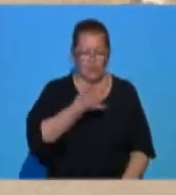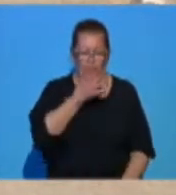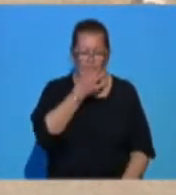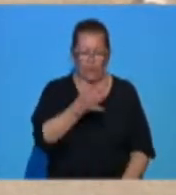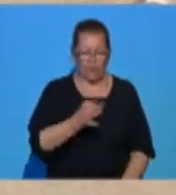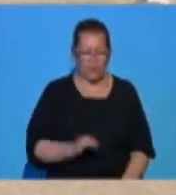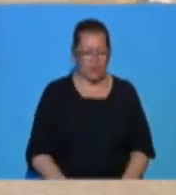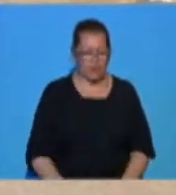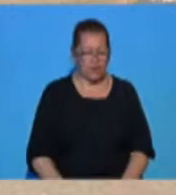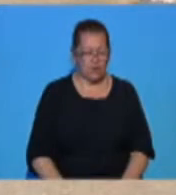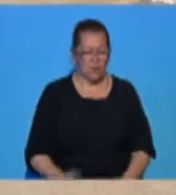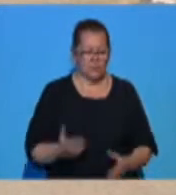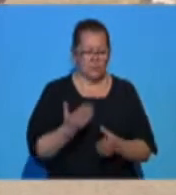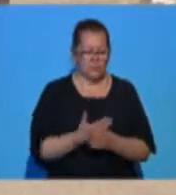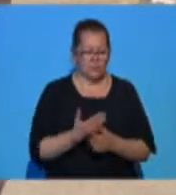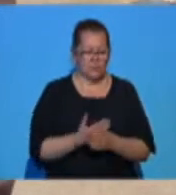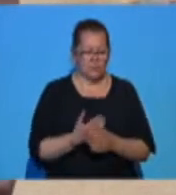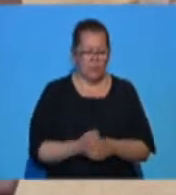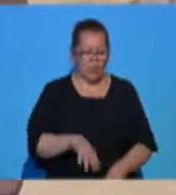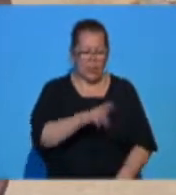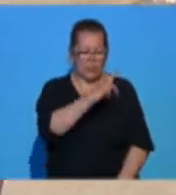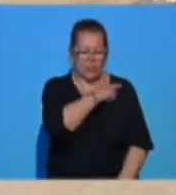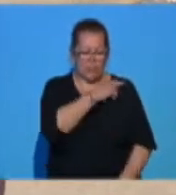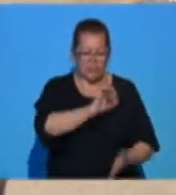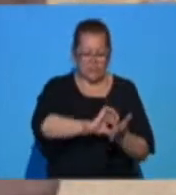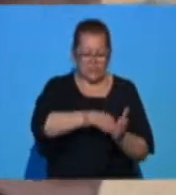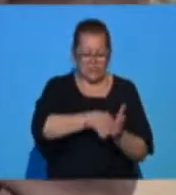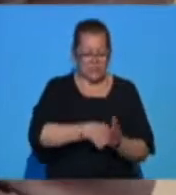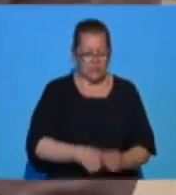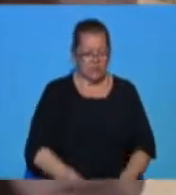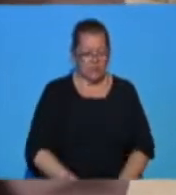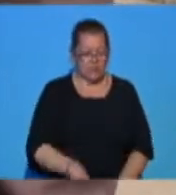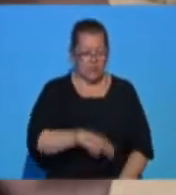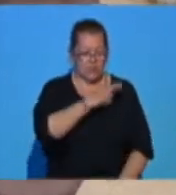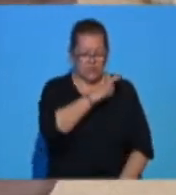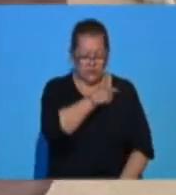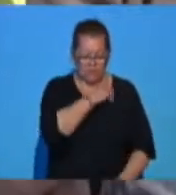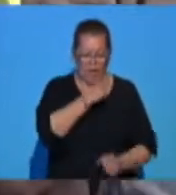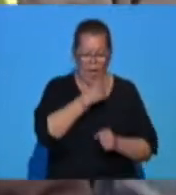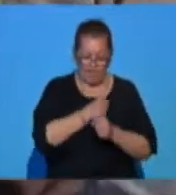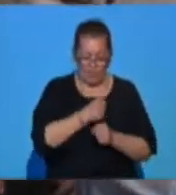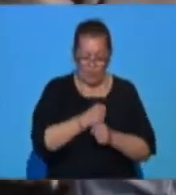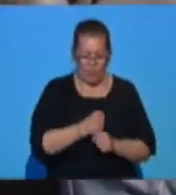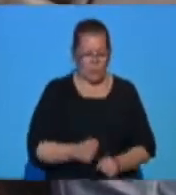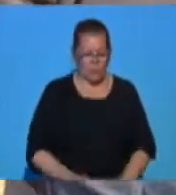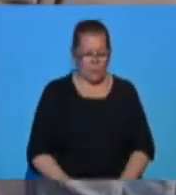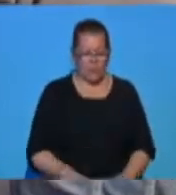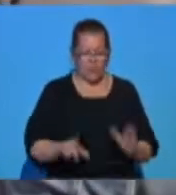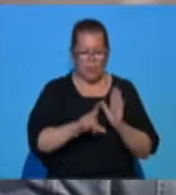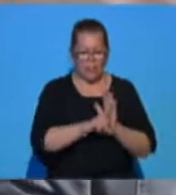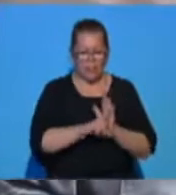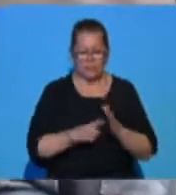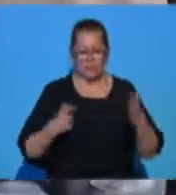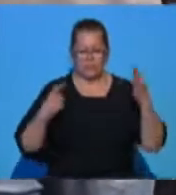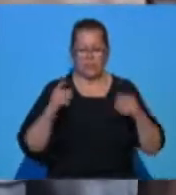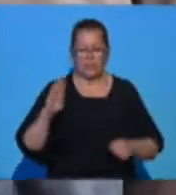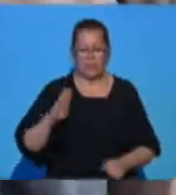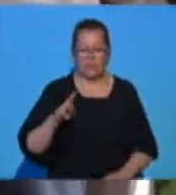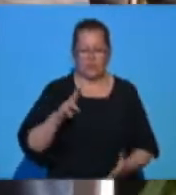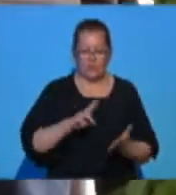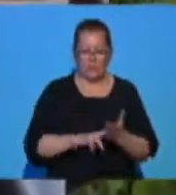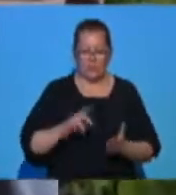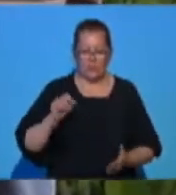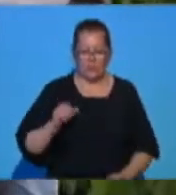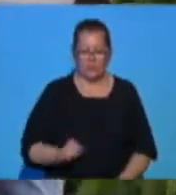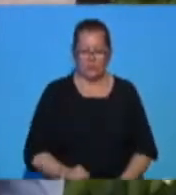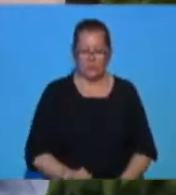știți, avem documentele, dar nu avem șef să semneze. Bă, frate, șeful vostru are servicii sau nu are servicii? Legea 74/2022 dă